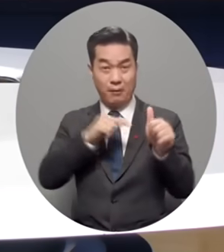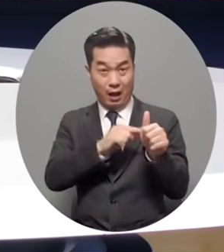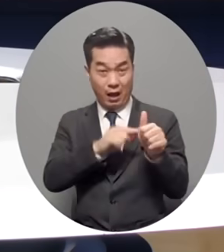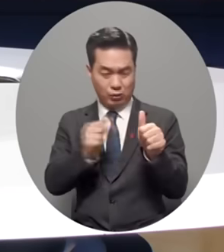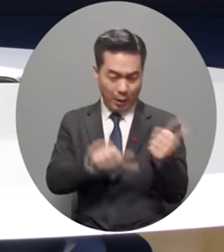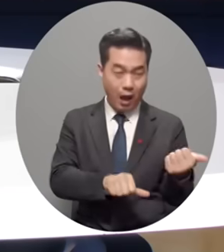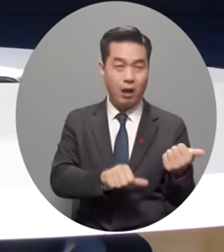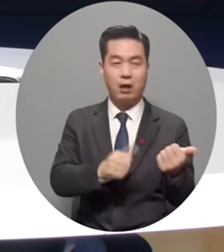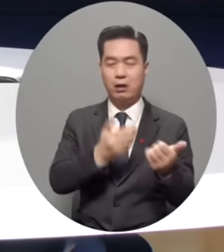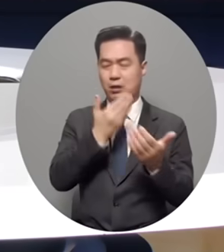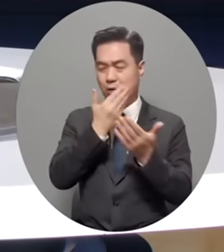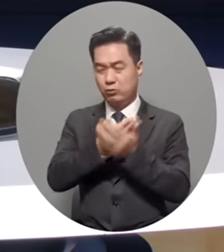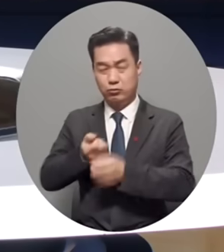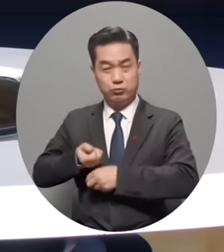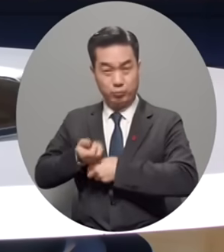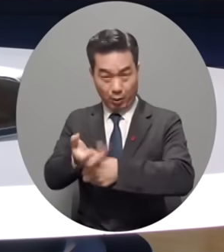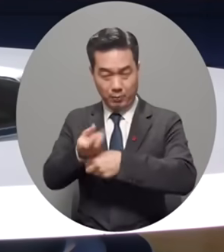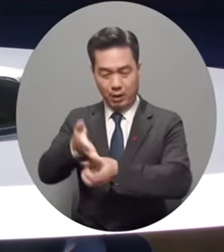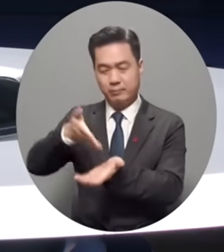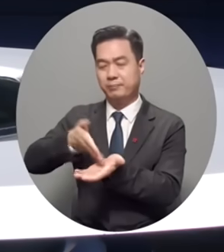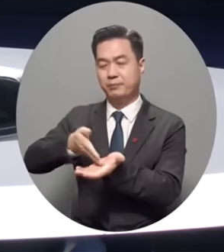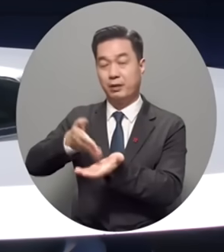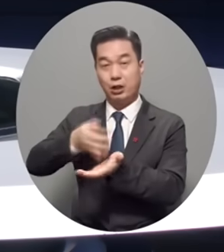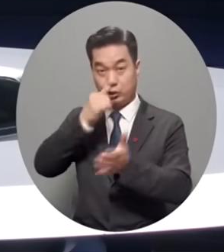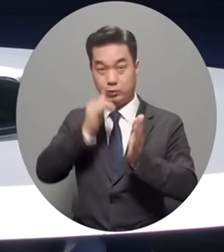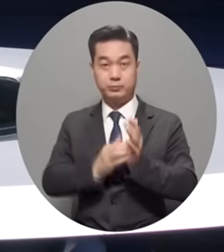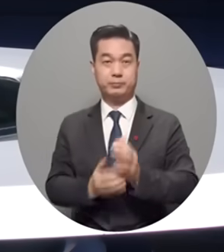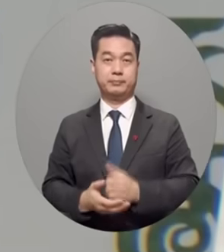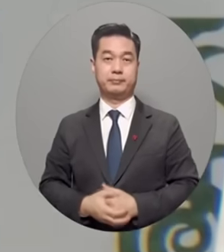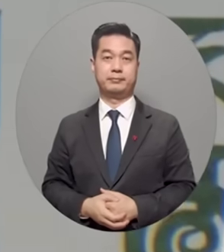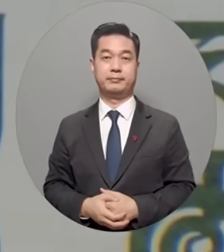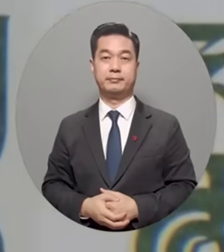뉴스로 전했습니다. 박소희 기자가 보도합니다.